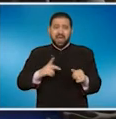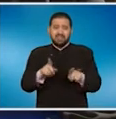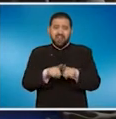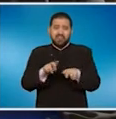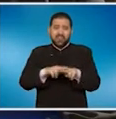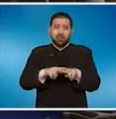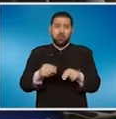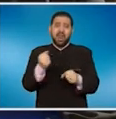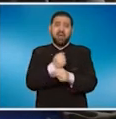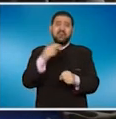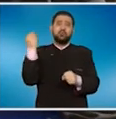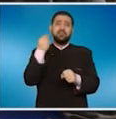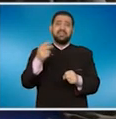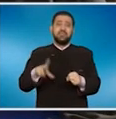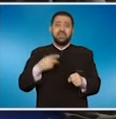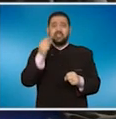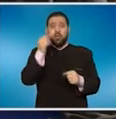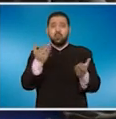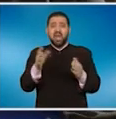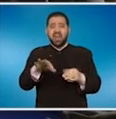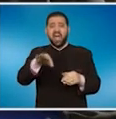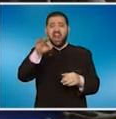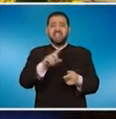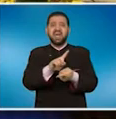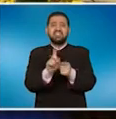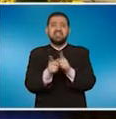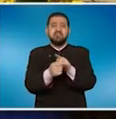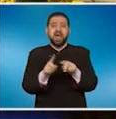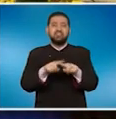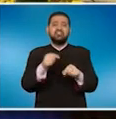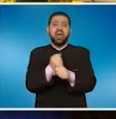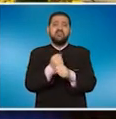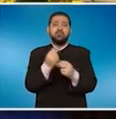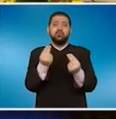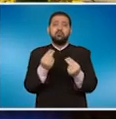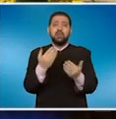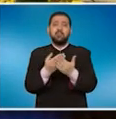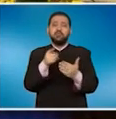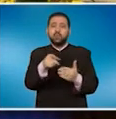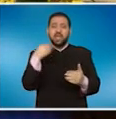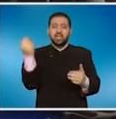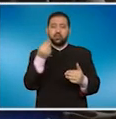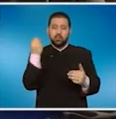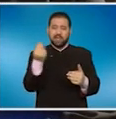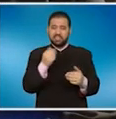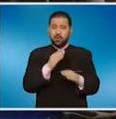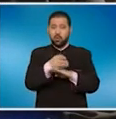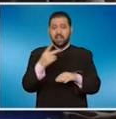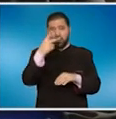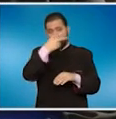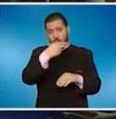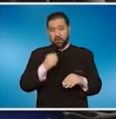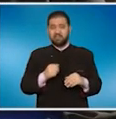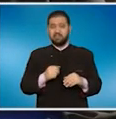Dumnezeu, ci este omul care a ales altceva. Și putem reveni sau depăși chiar punctul omul care după a fost prin